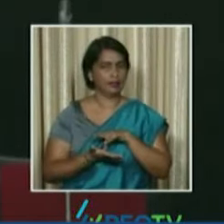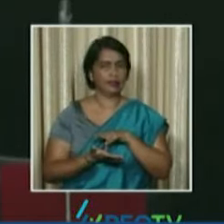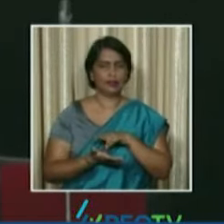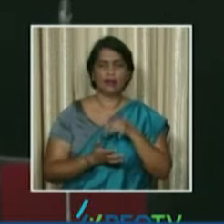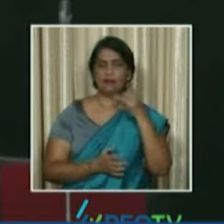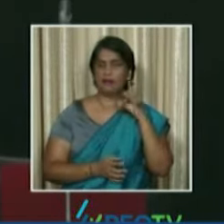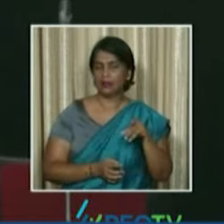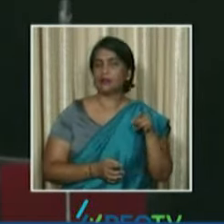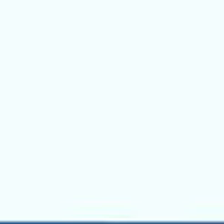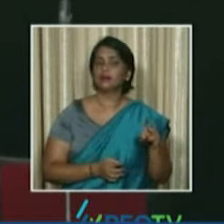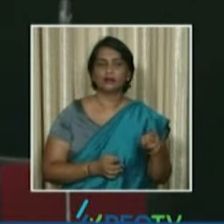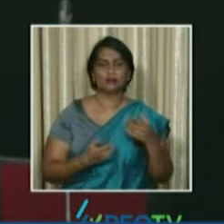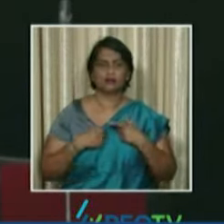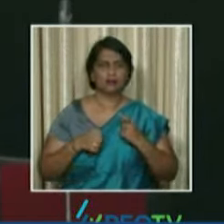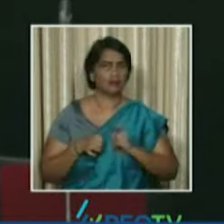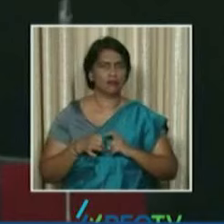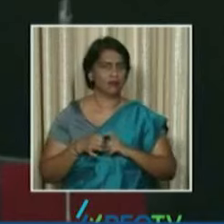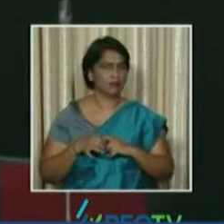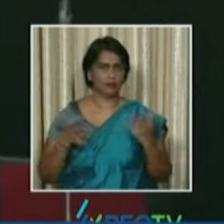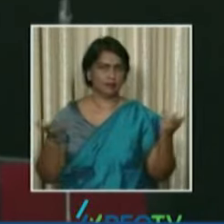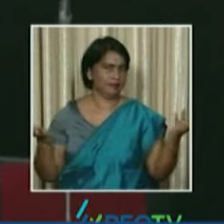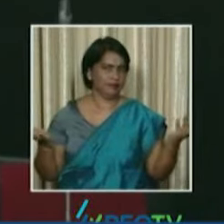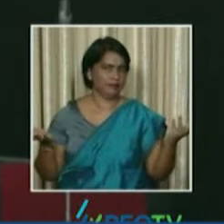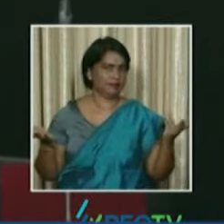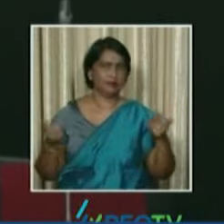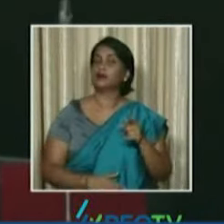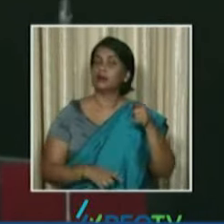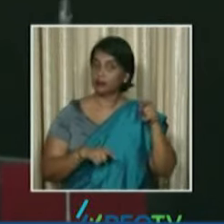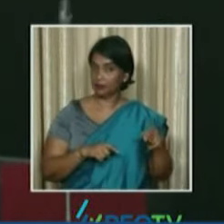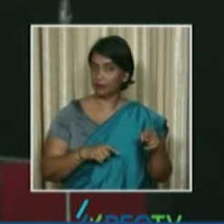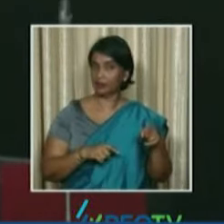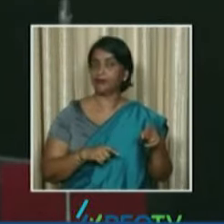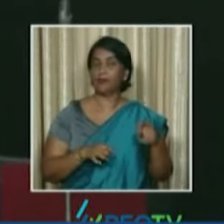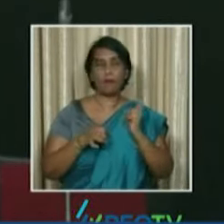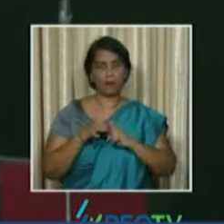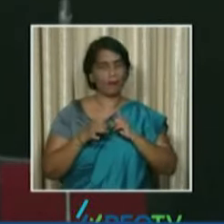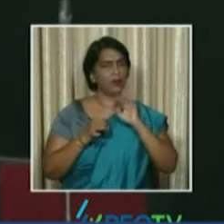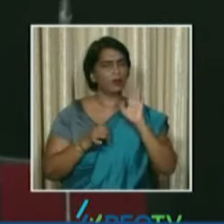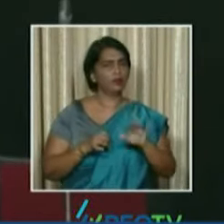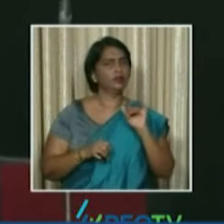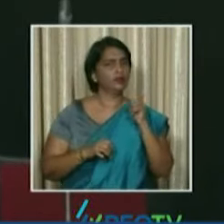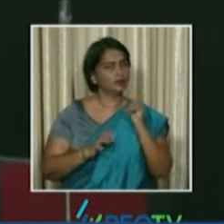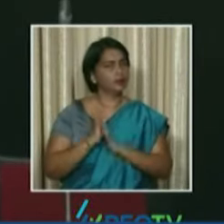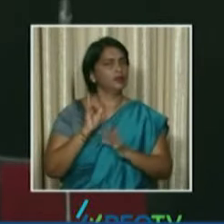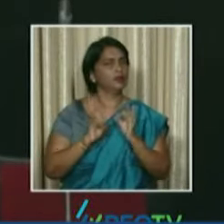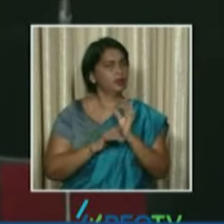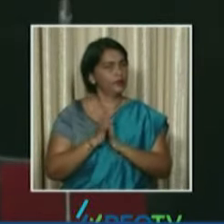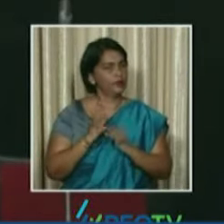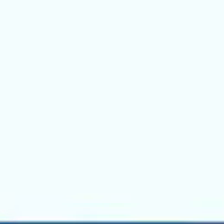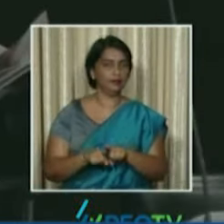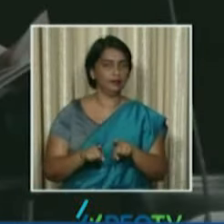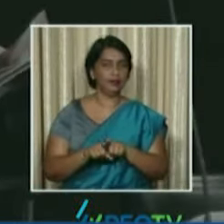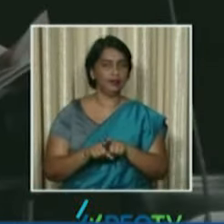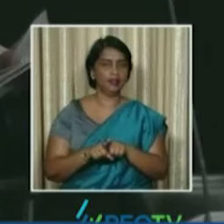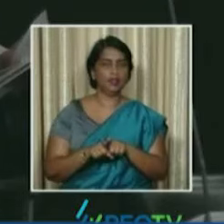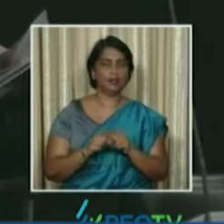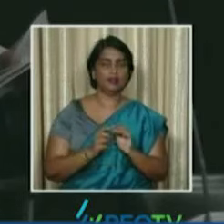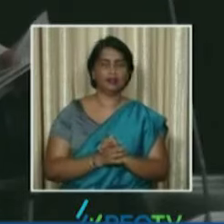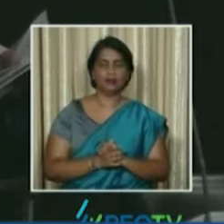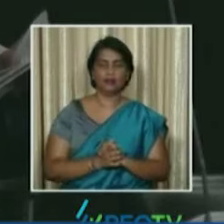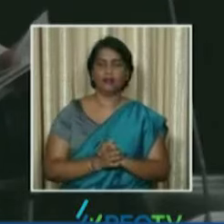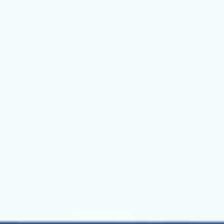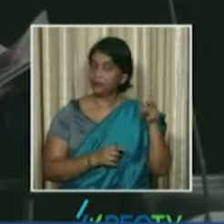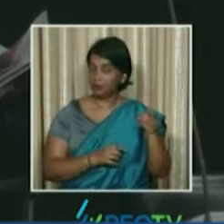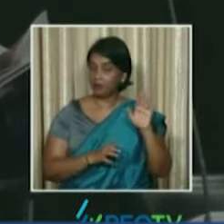තමයි. නැත්තම් මේක අපිට ප්‍රශ්නයක් නැහැ. මේ ඔය තීන විදිහට ගියාට ප්‍රශ්නේ තියෙන්නේ සමහර මන්ත්‍රීවරු ඉන්නෝ මේ යෝජනාවට විරුද්ධයි. Tomorrow there is